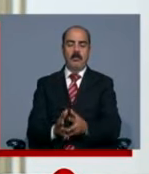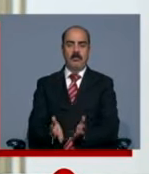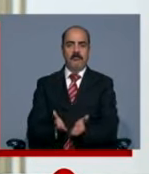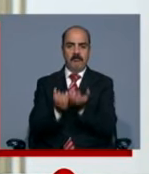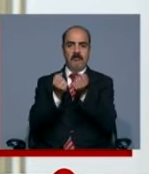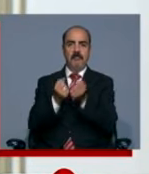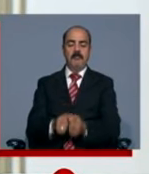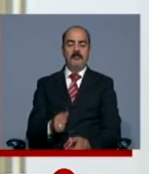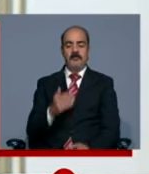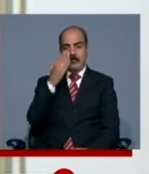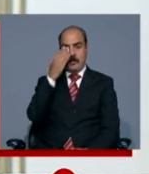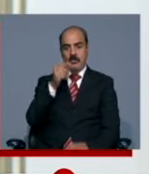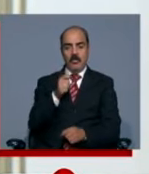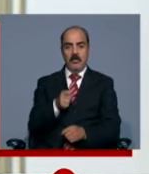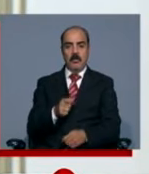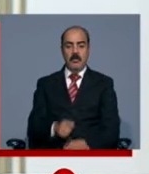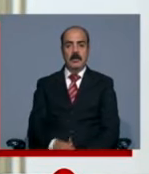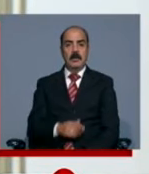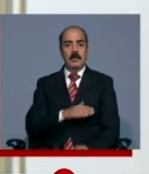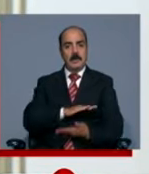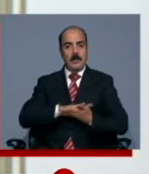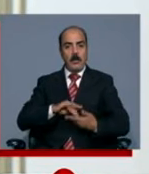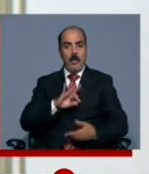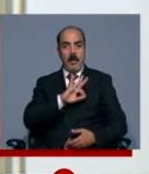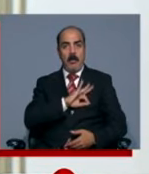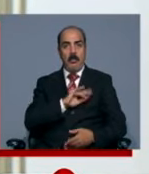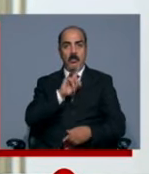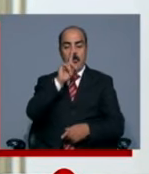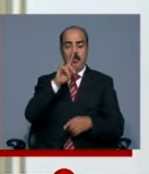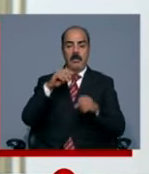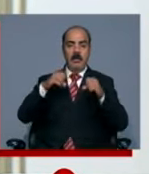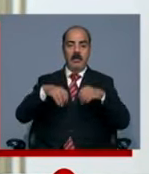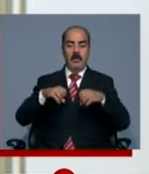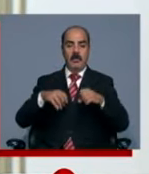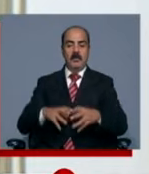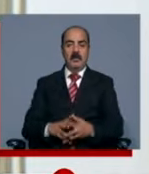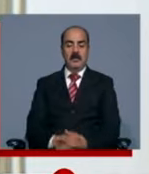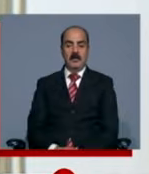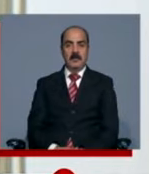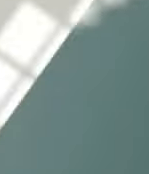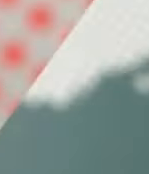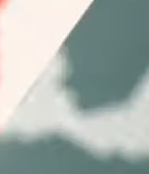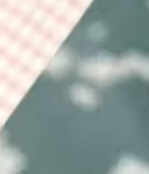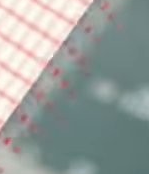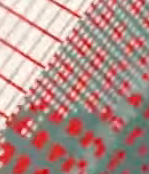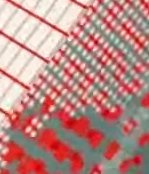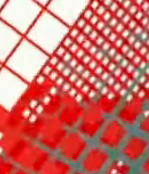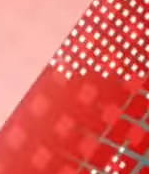شكرا جزيلا، والسلام عليكم ورحمة الله وبركاته.